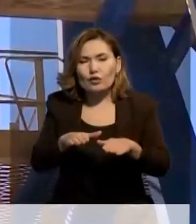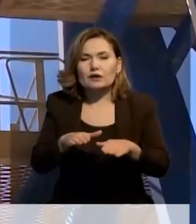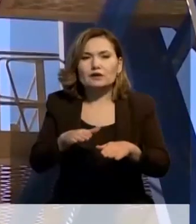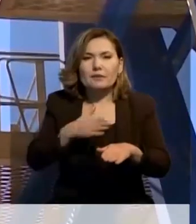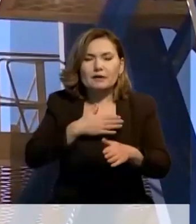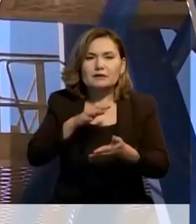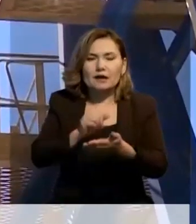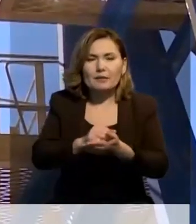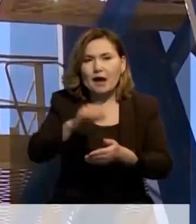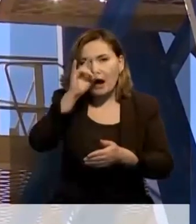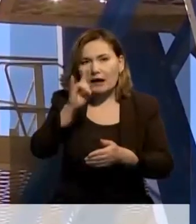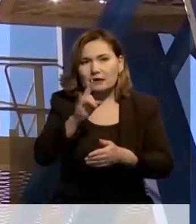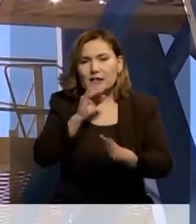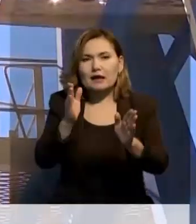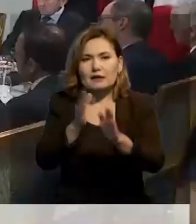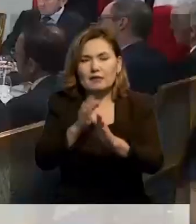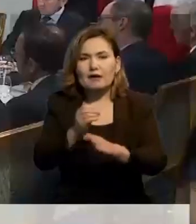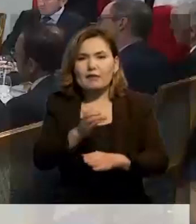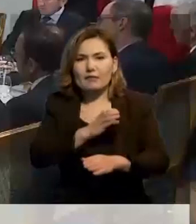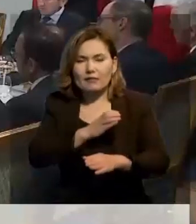табиғи байлықты барлау ісіне шақырды.